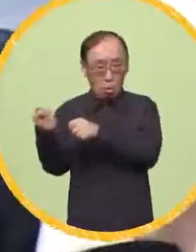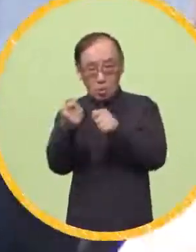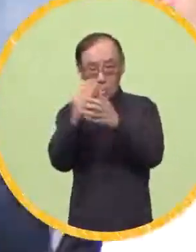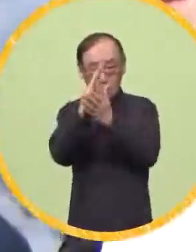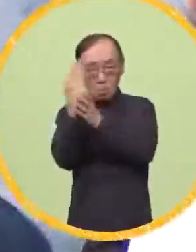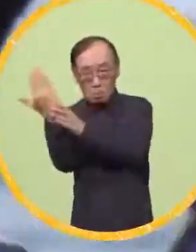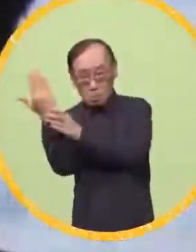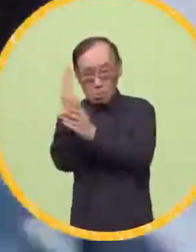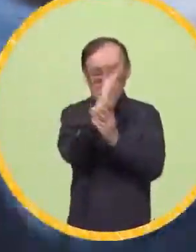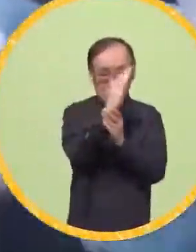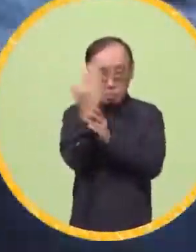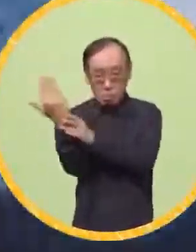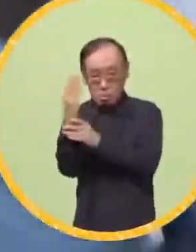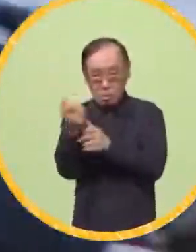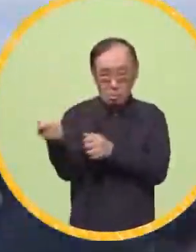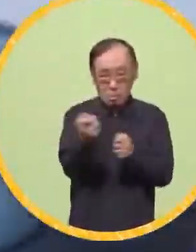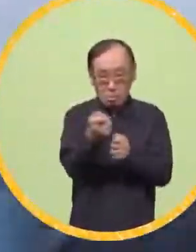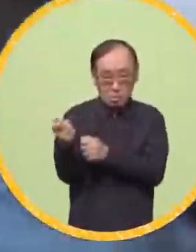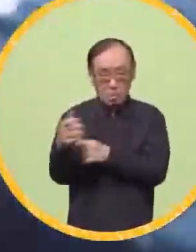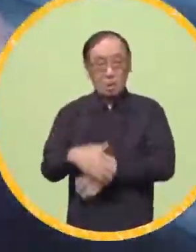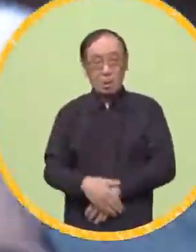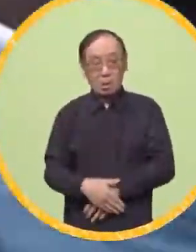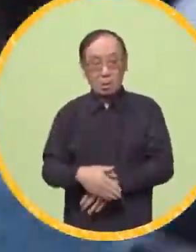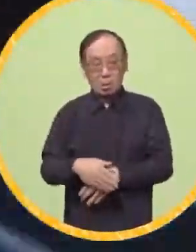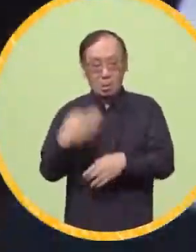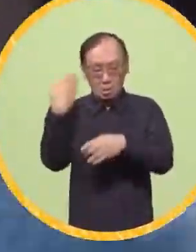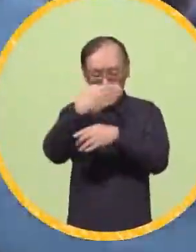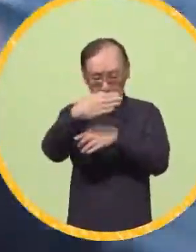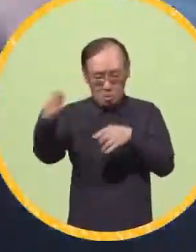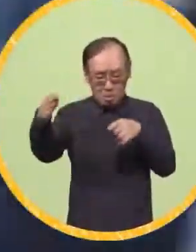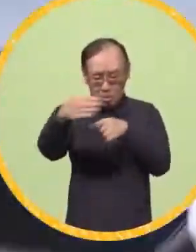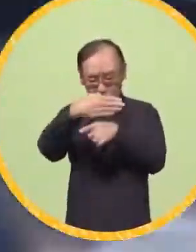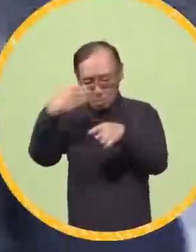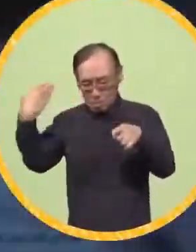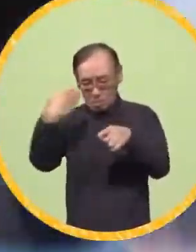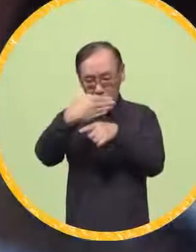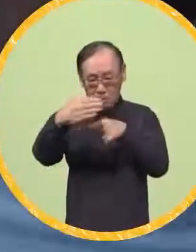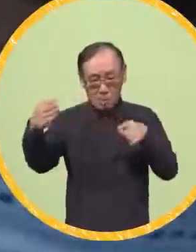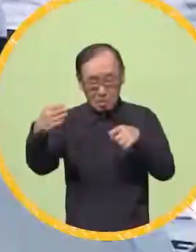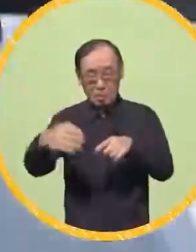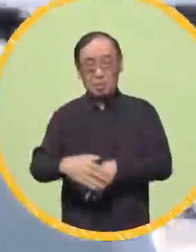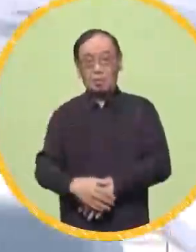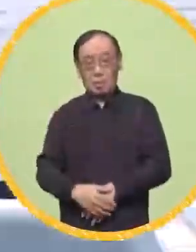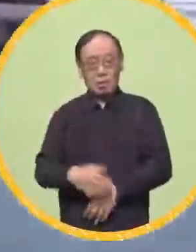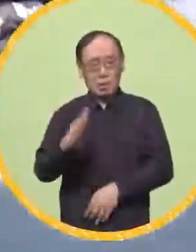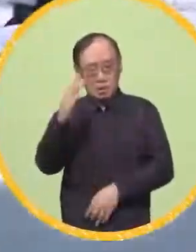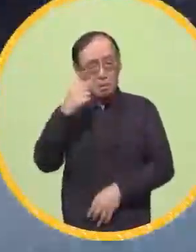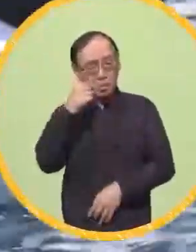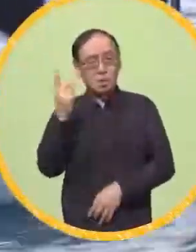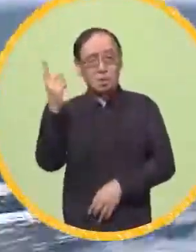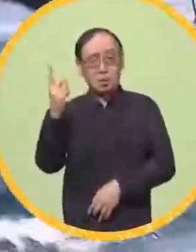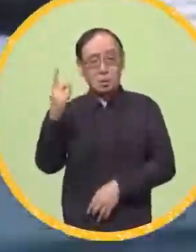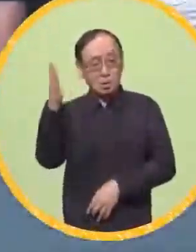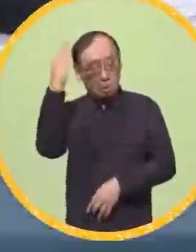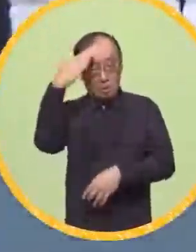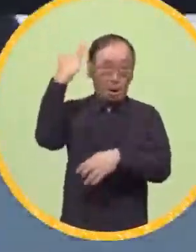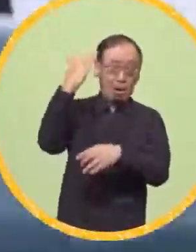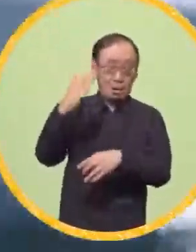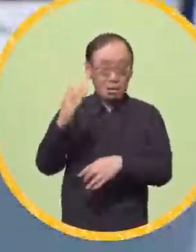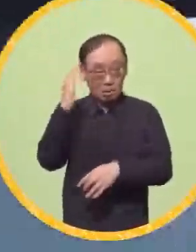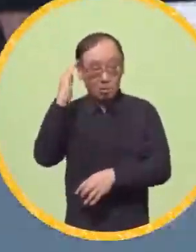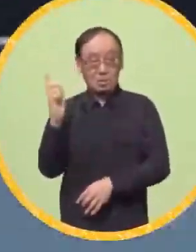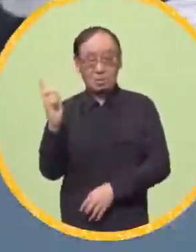ね操縦しましたね黒もすごかったですよねこれでそうそうあのう作っ消を戦っていたん